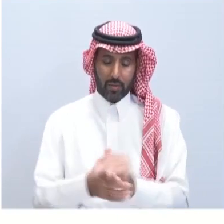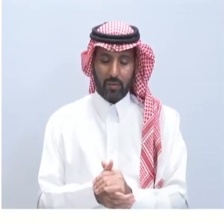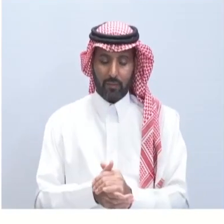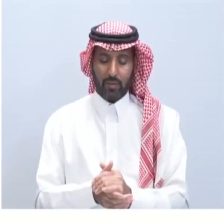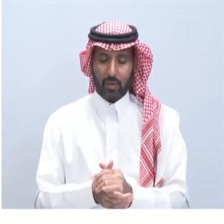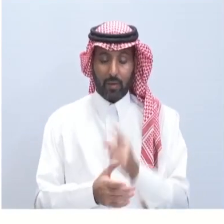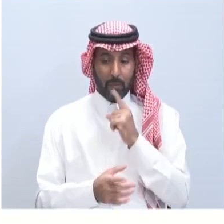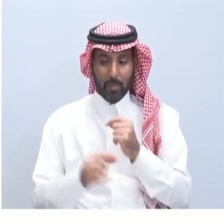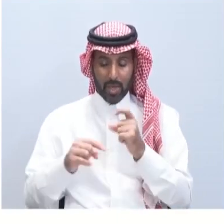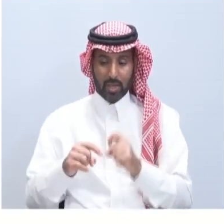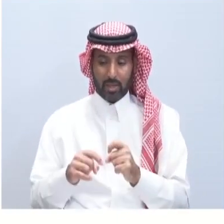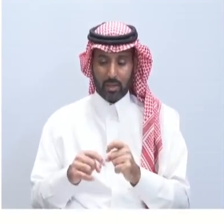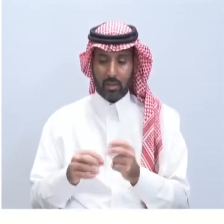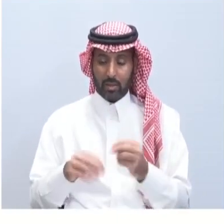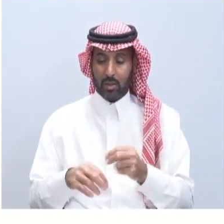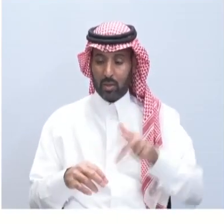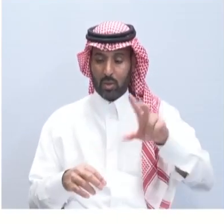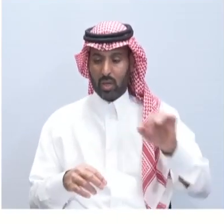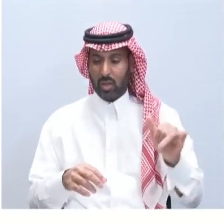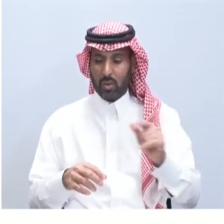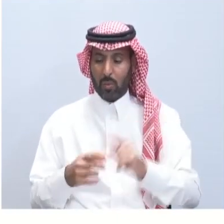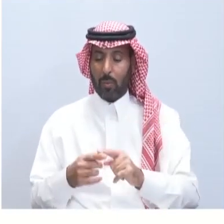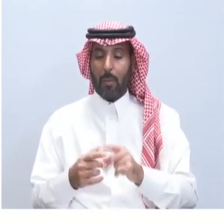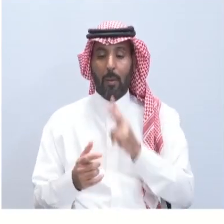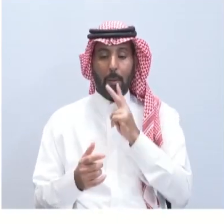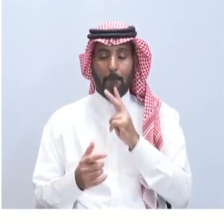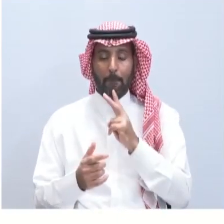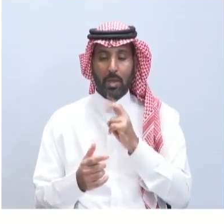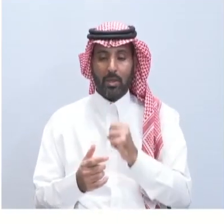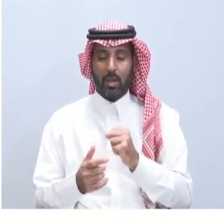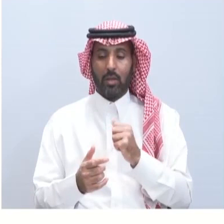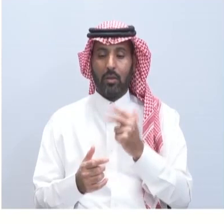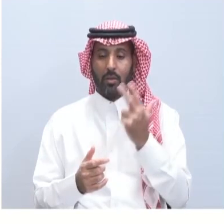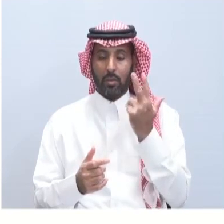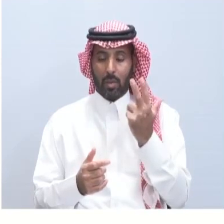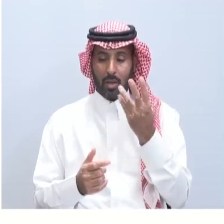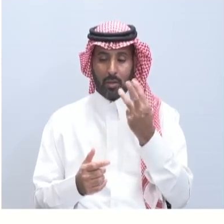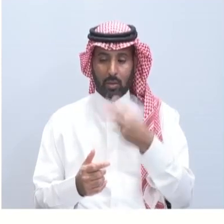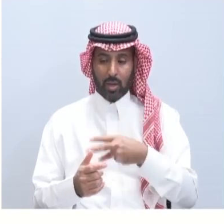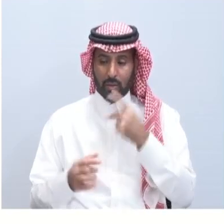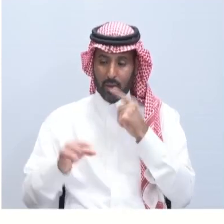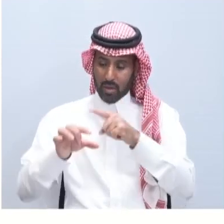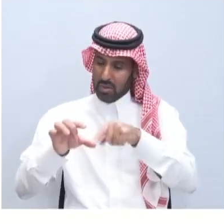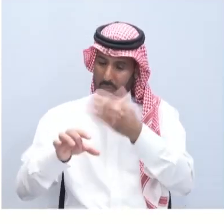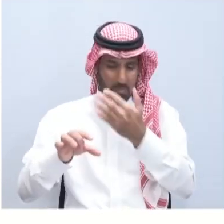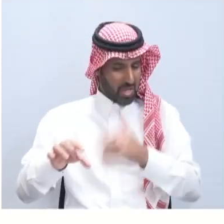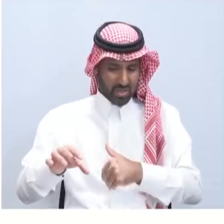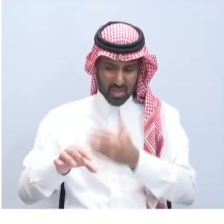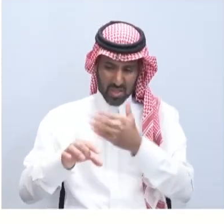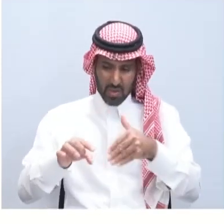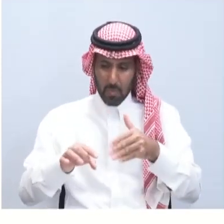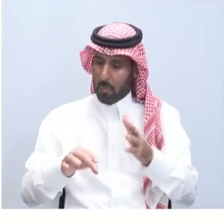99.3% فهي تشكل اليورانيوم 238 الذي لا ينشطر